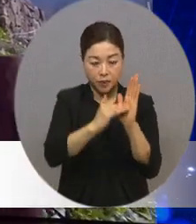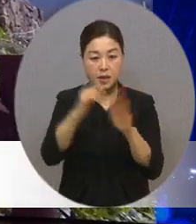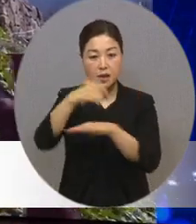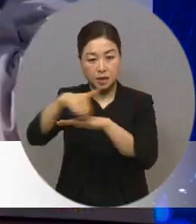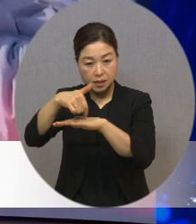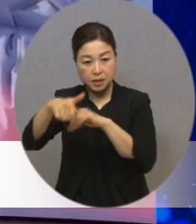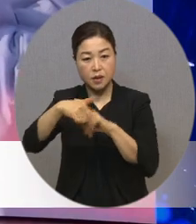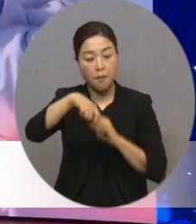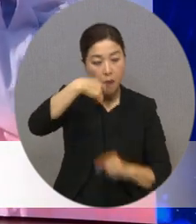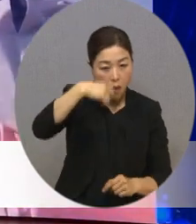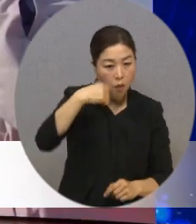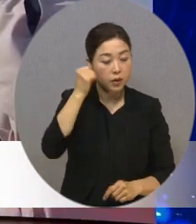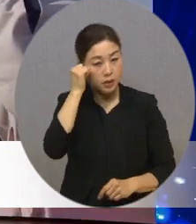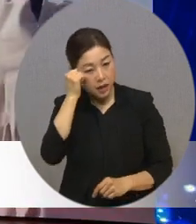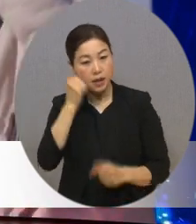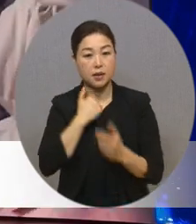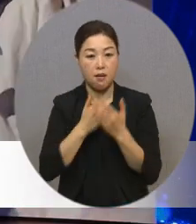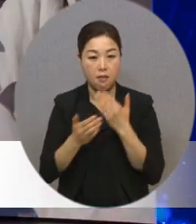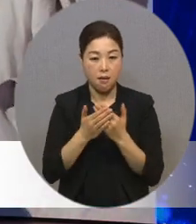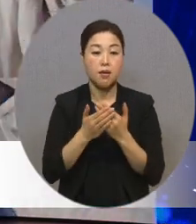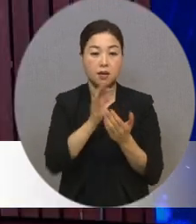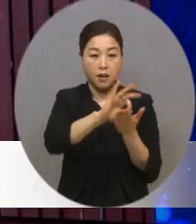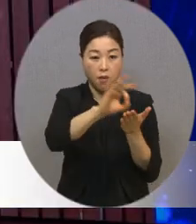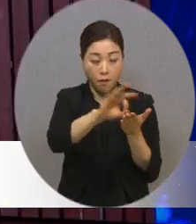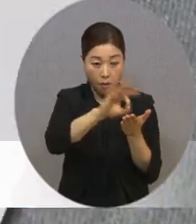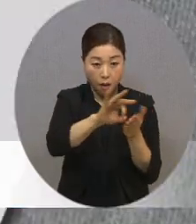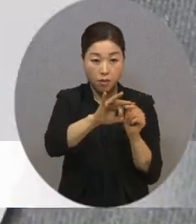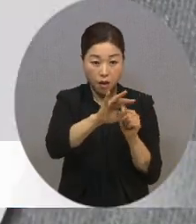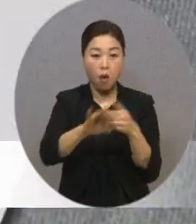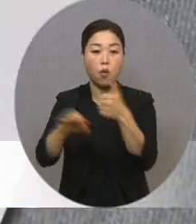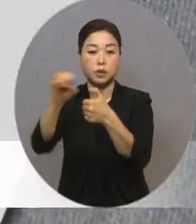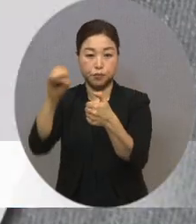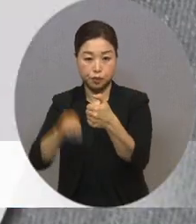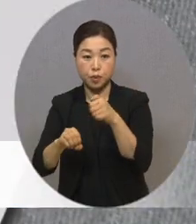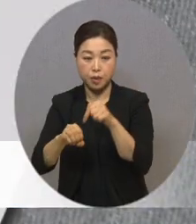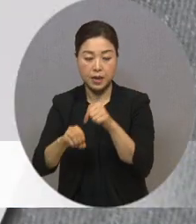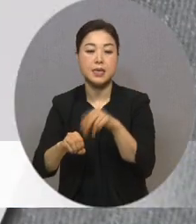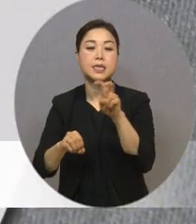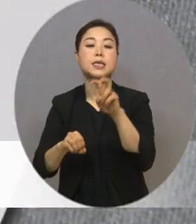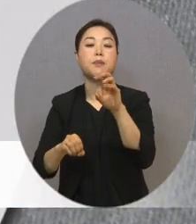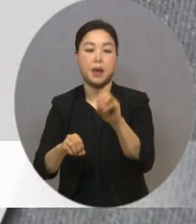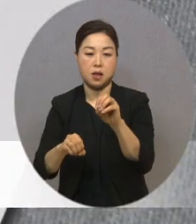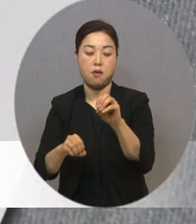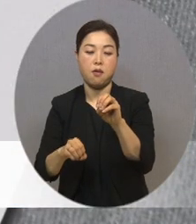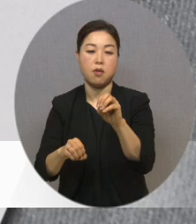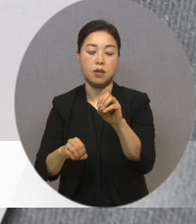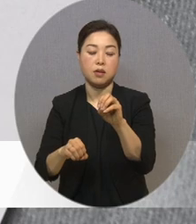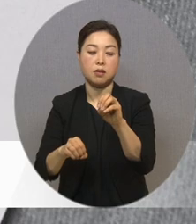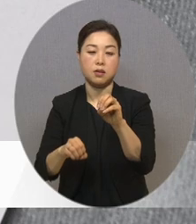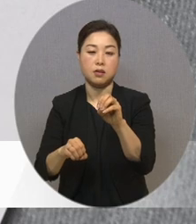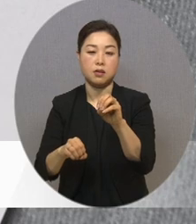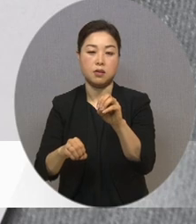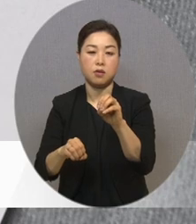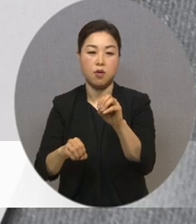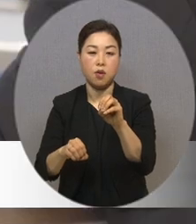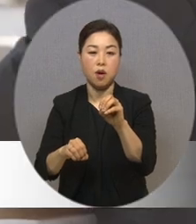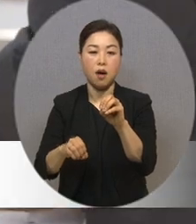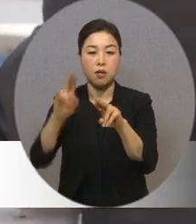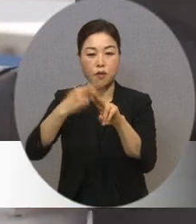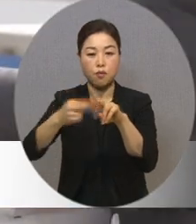강진에서 식사, 숙박, 체험 등에 쓴 비용의 절반을 최대 20만 원까지 강진사랑 상품권으로